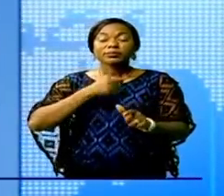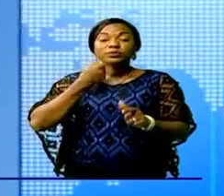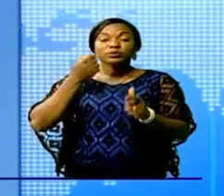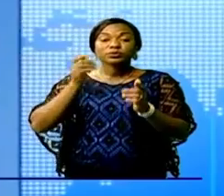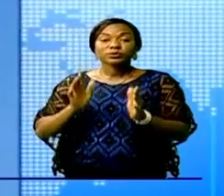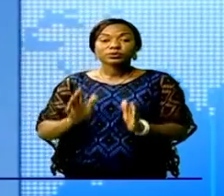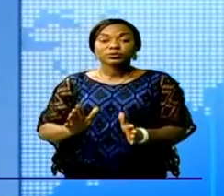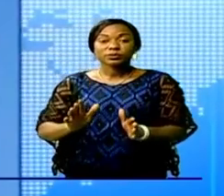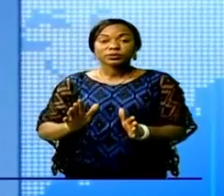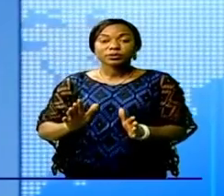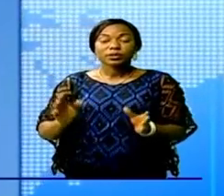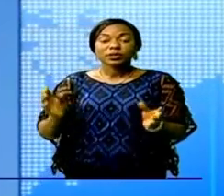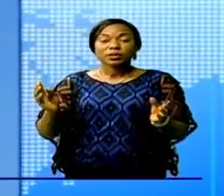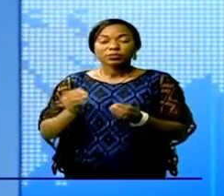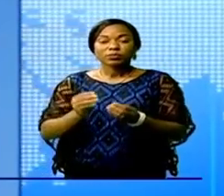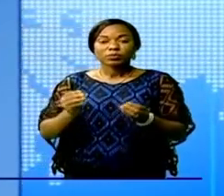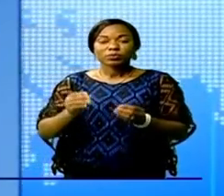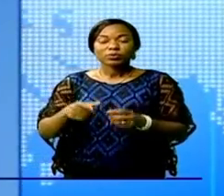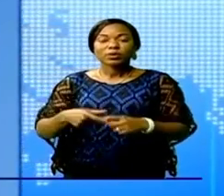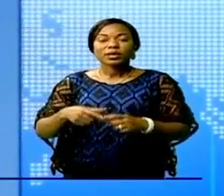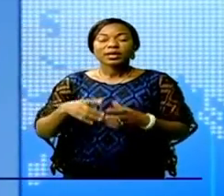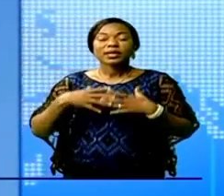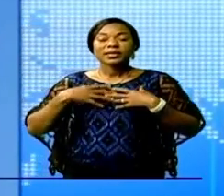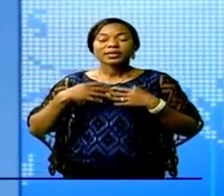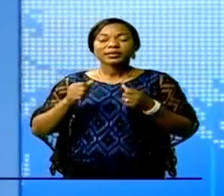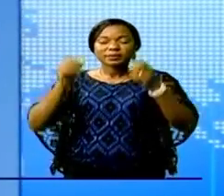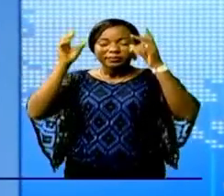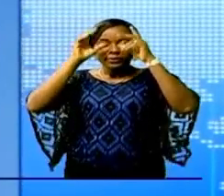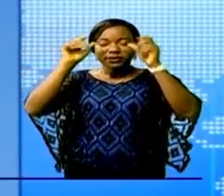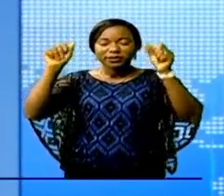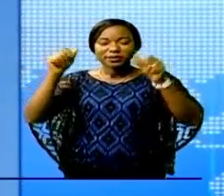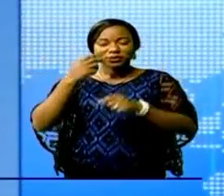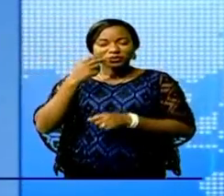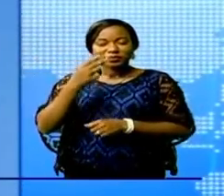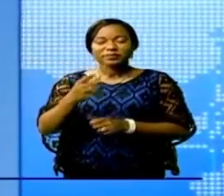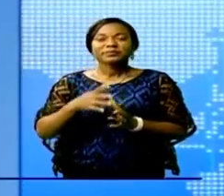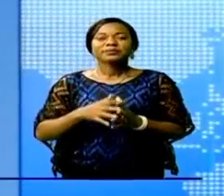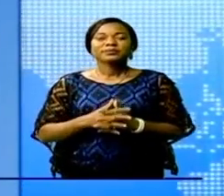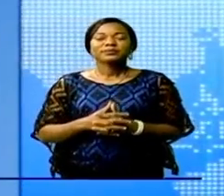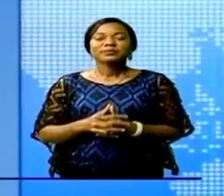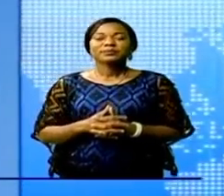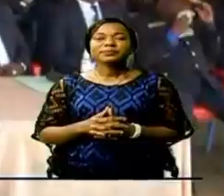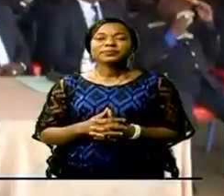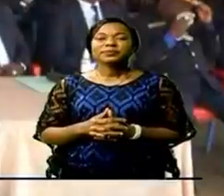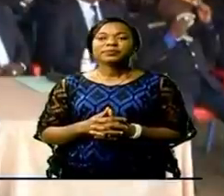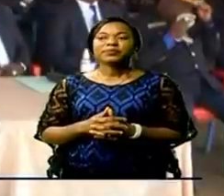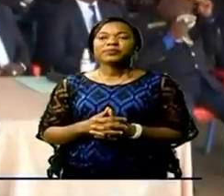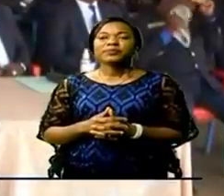suite à la grâce présidentielle. Chimène Dundu.